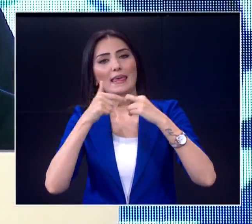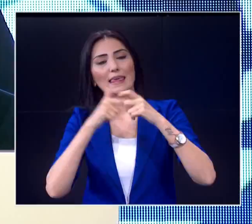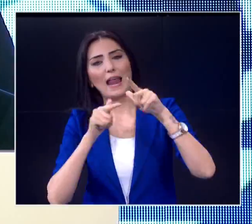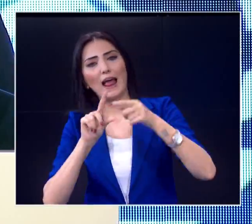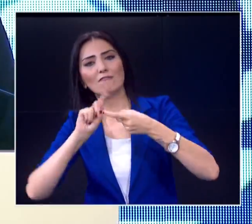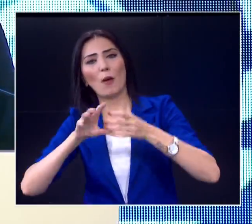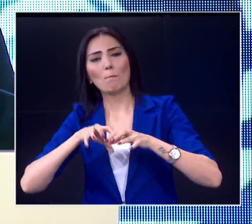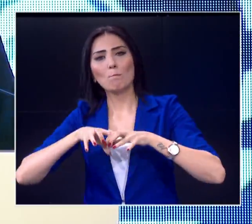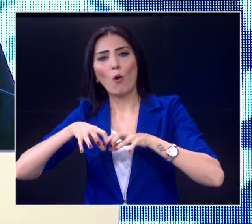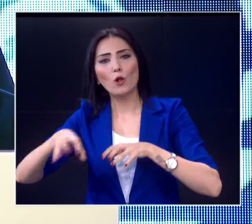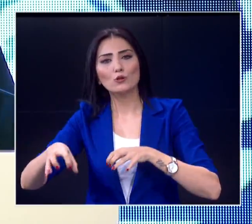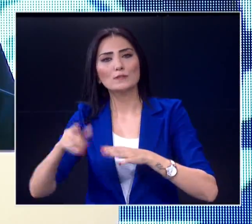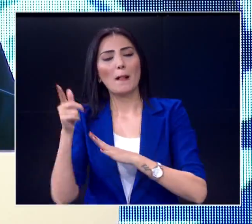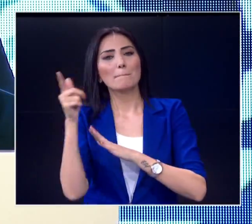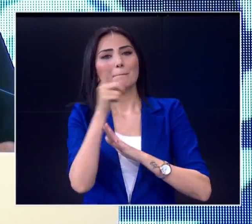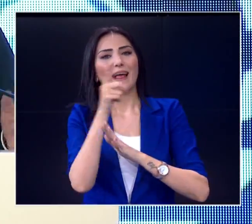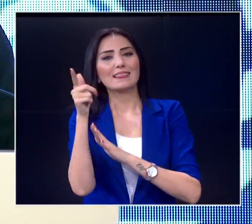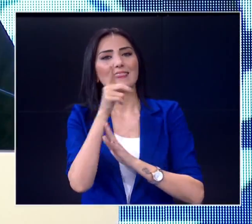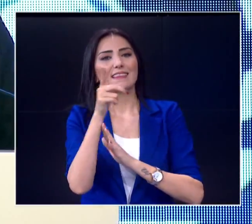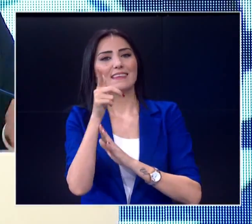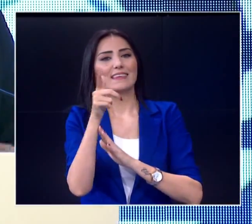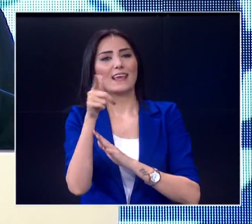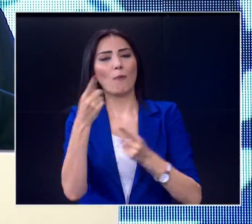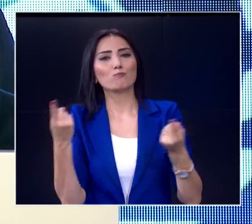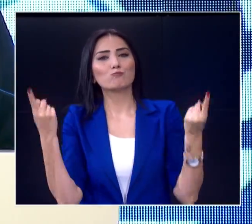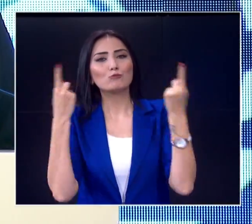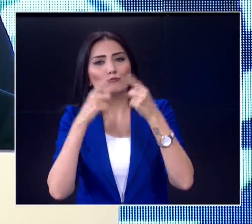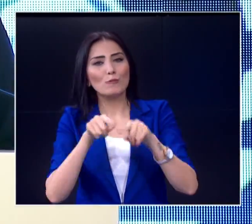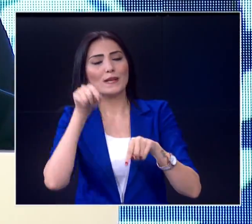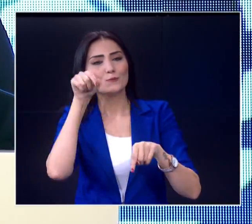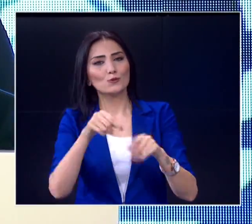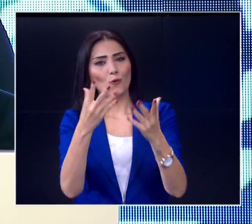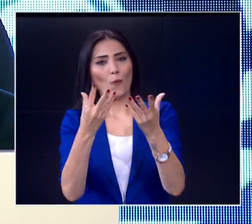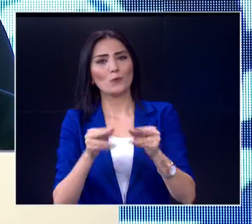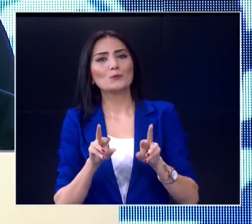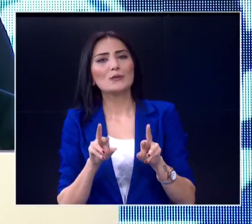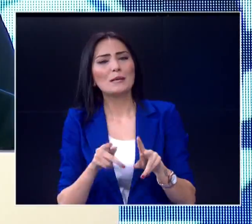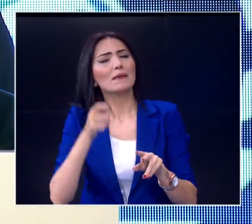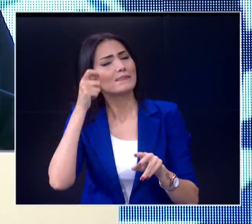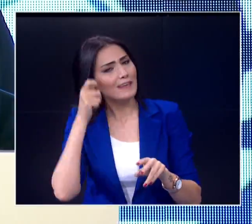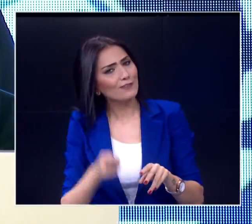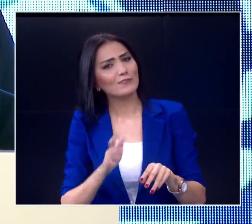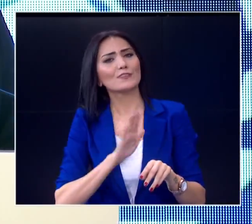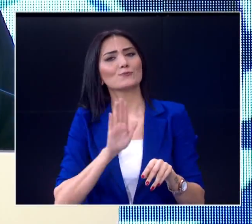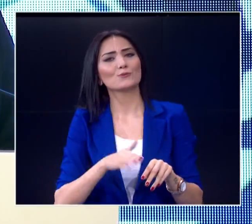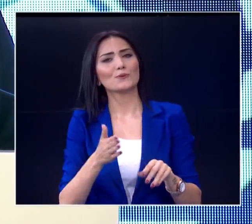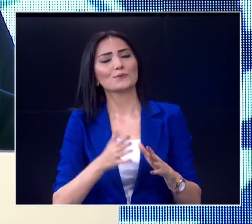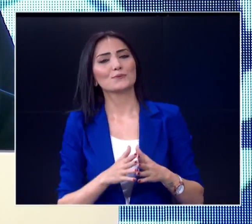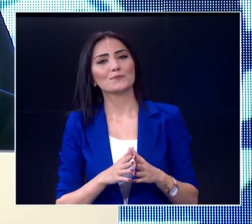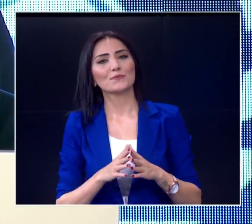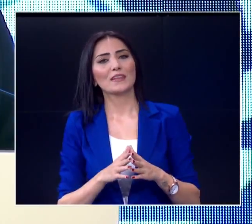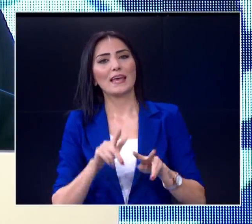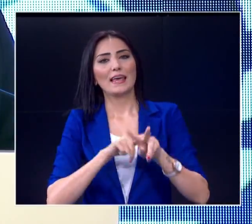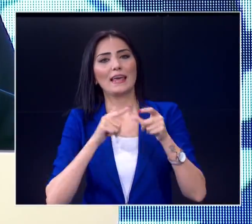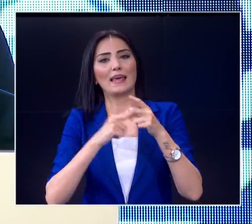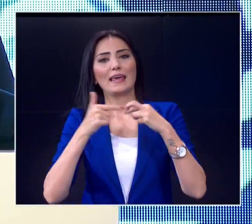medya buluşmalarını burada olduğu gibi gerçekleştiriyoruz.